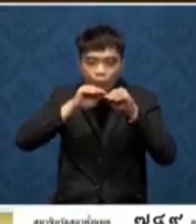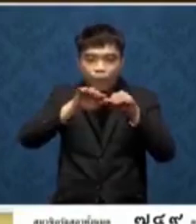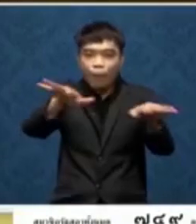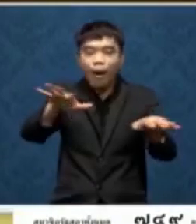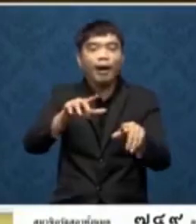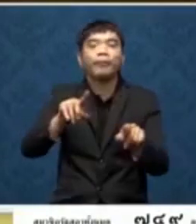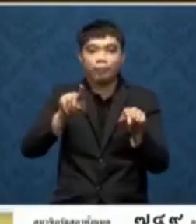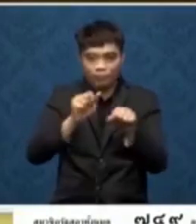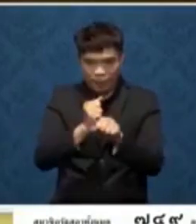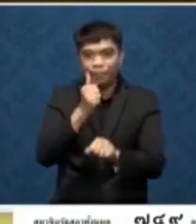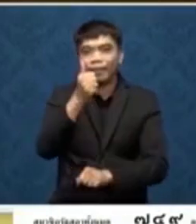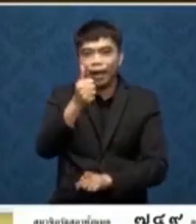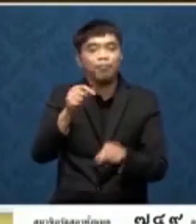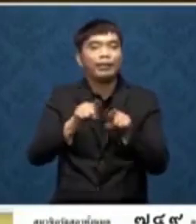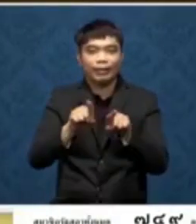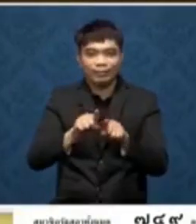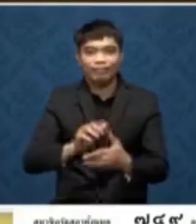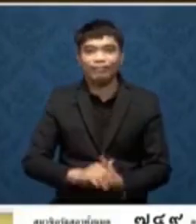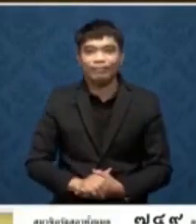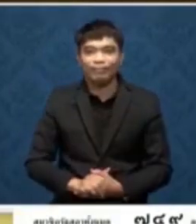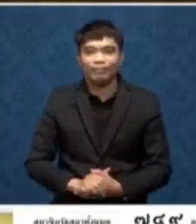งนี้ด้วยนะครับ